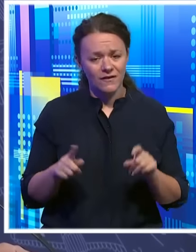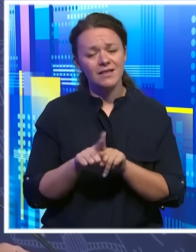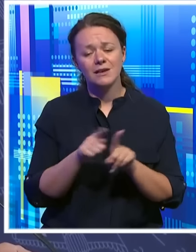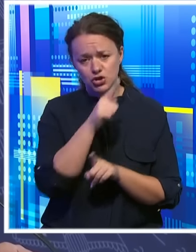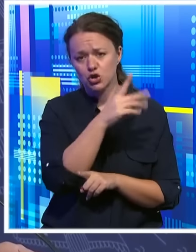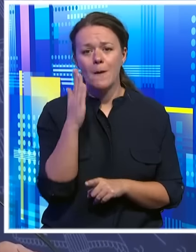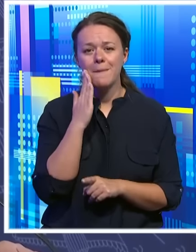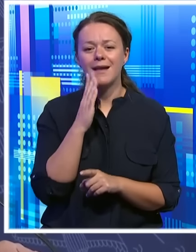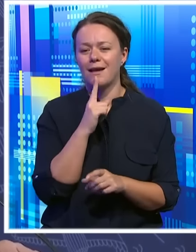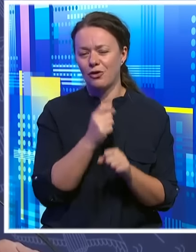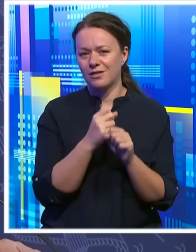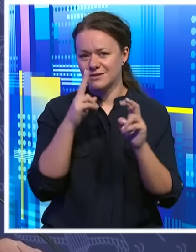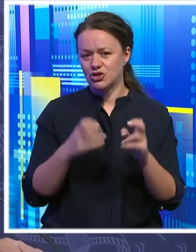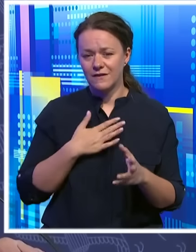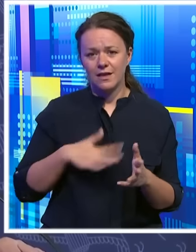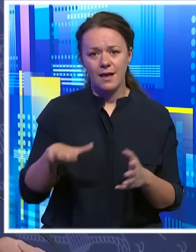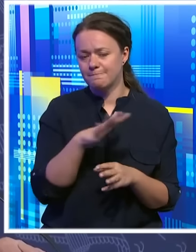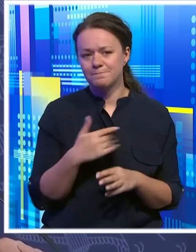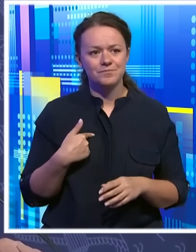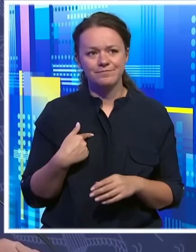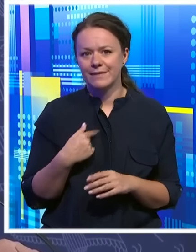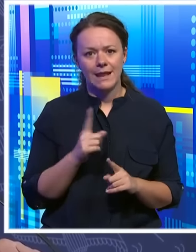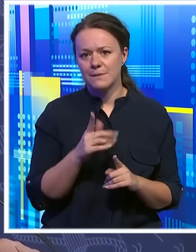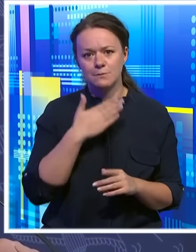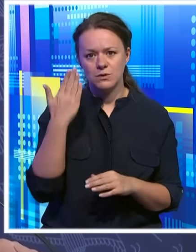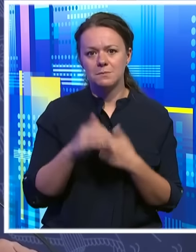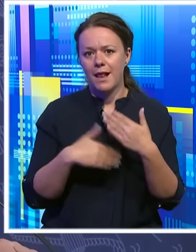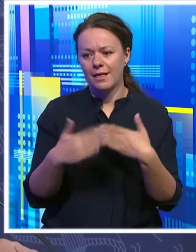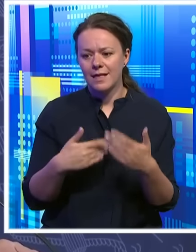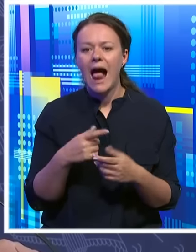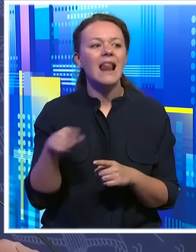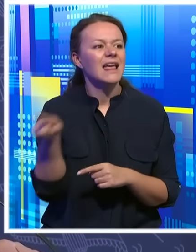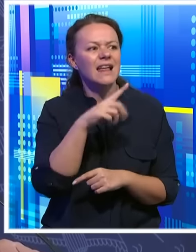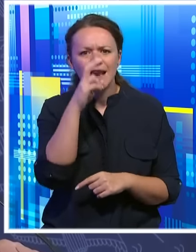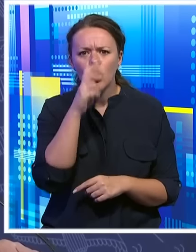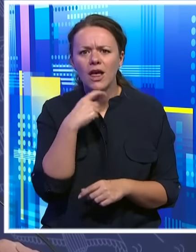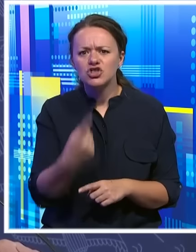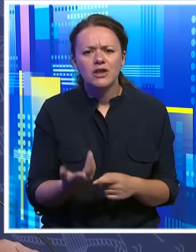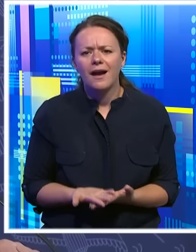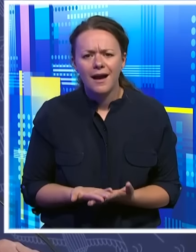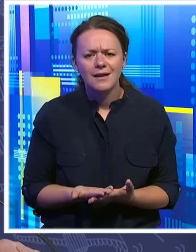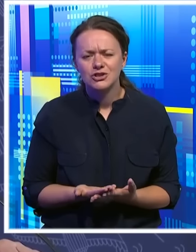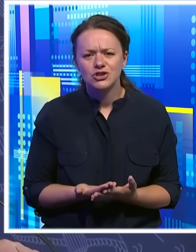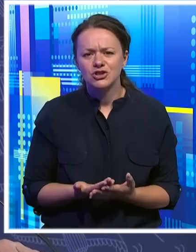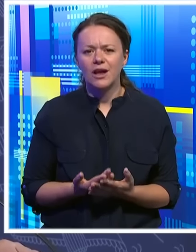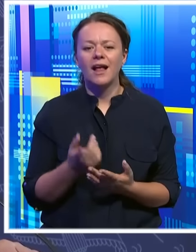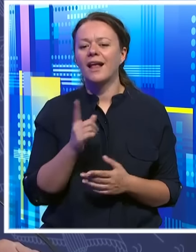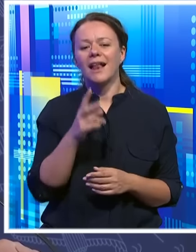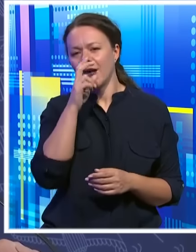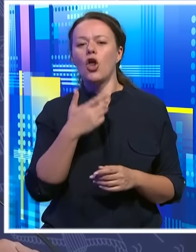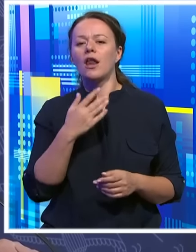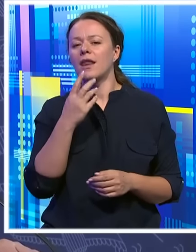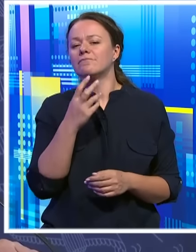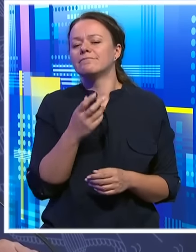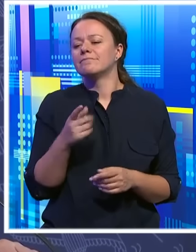zemlji, toliko žestok da mi to ne bismo mogli da izguramo. Samo što to niko neće da vam kaže. Samo što to niko ne želi da vam kaže.